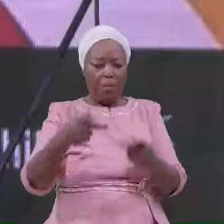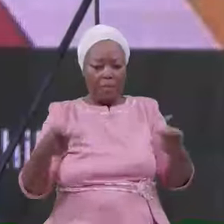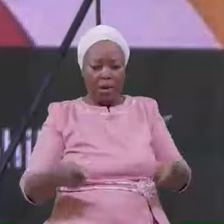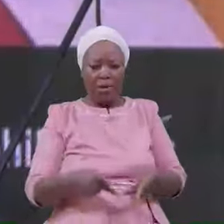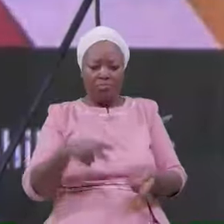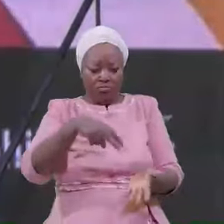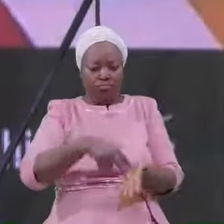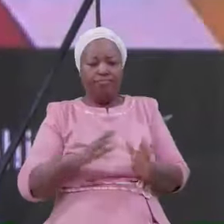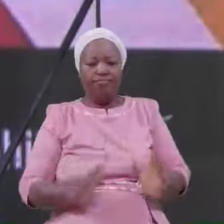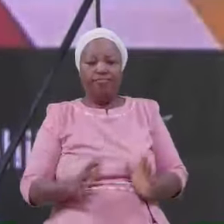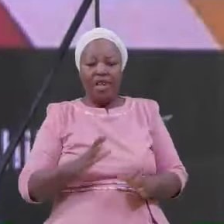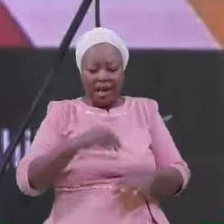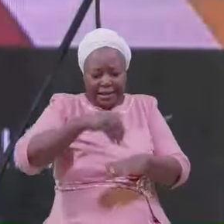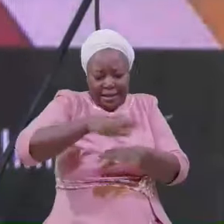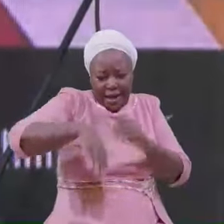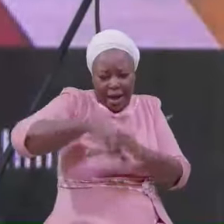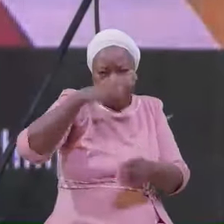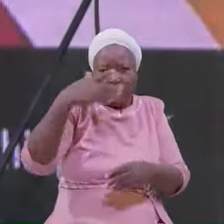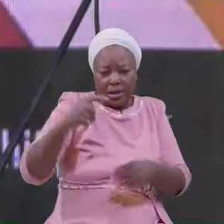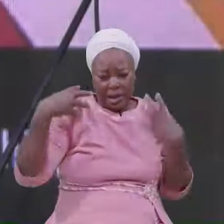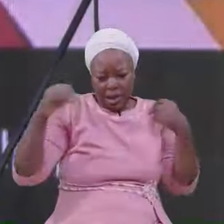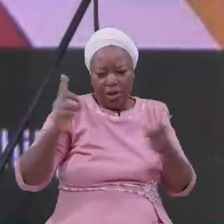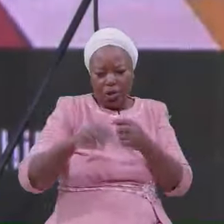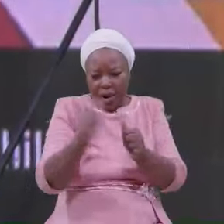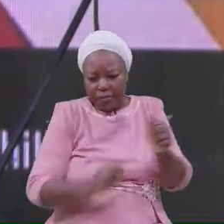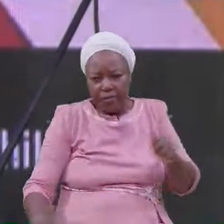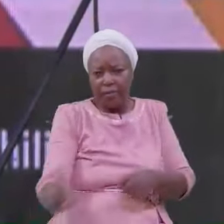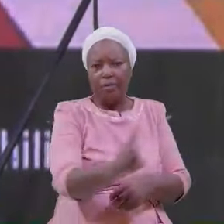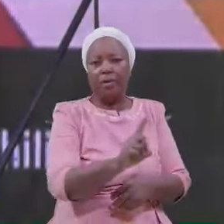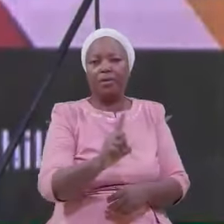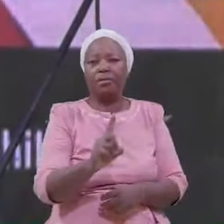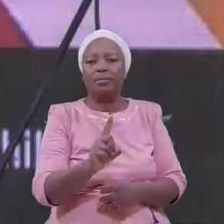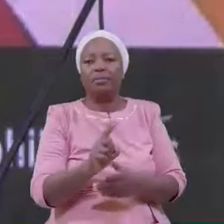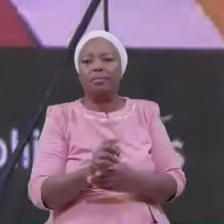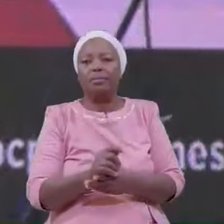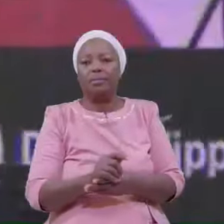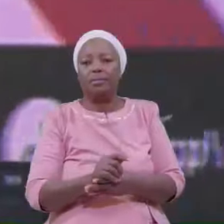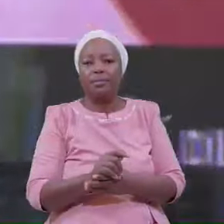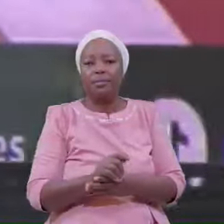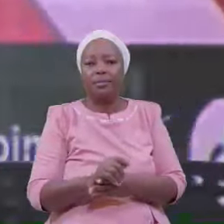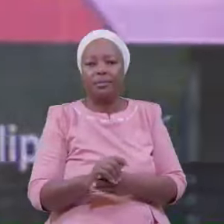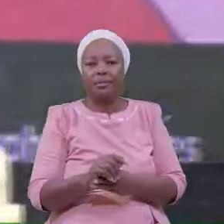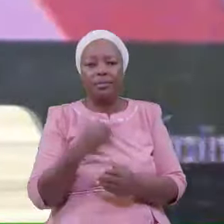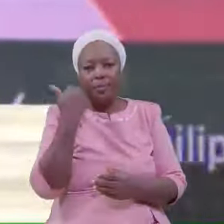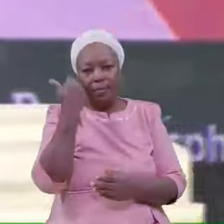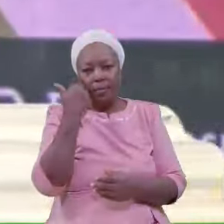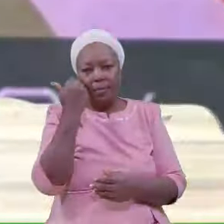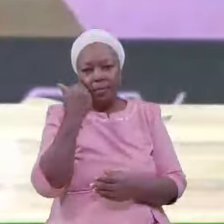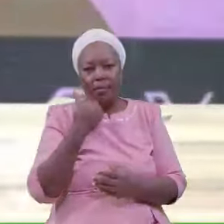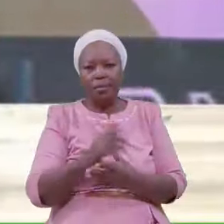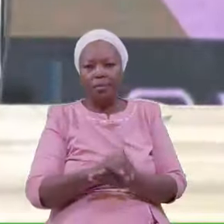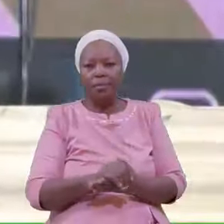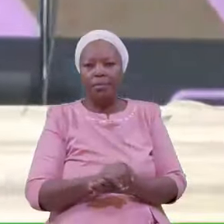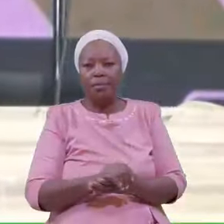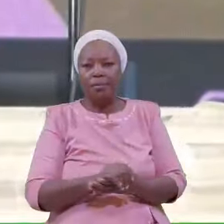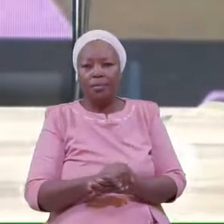Sent forth the healing to everyone. Subalit ang Panginoon, inutusan at pinagaling ang lahat. He